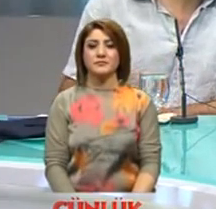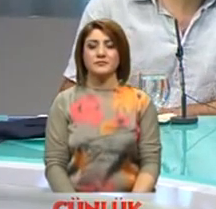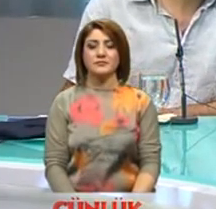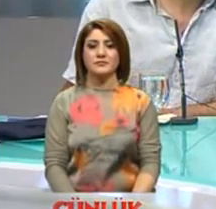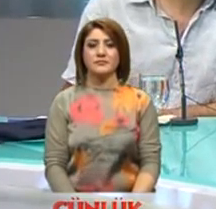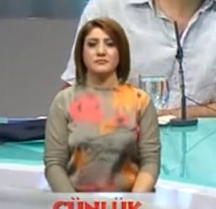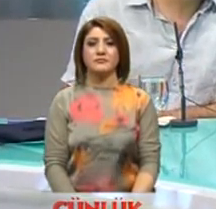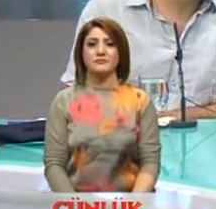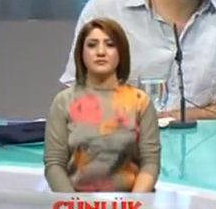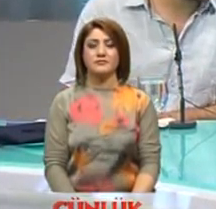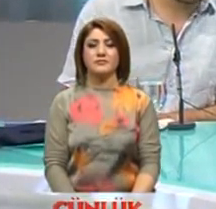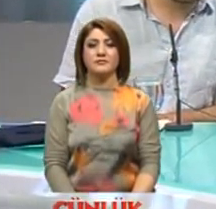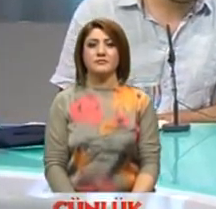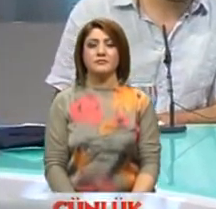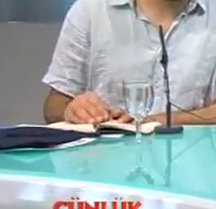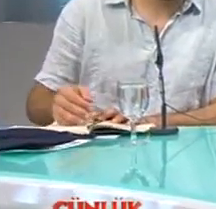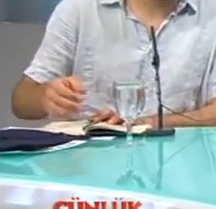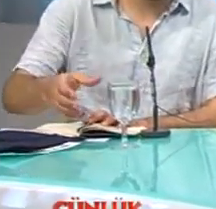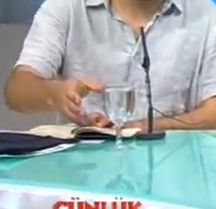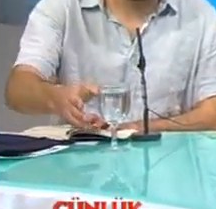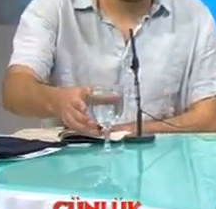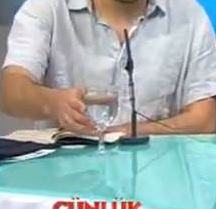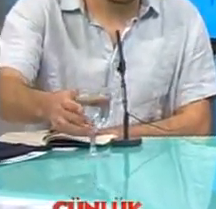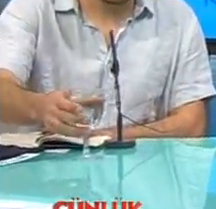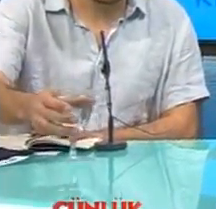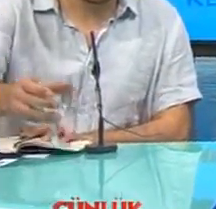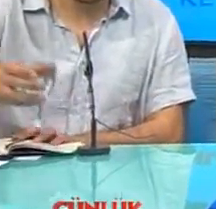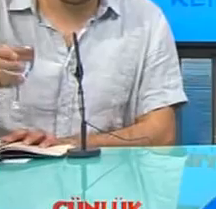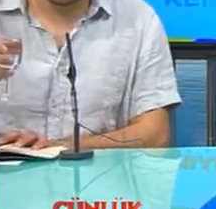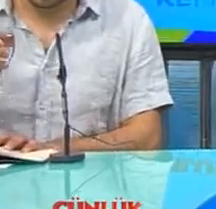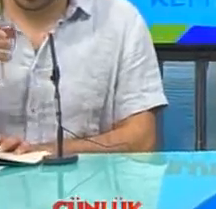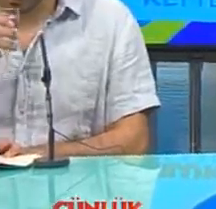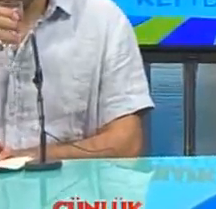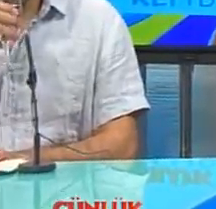Yes. Yes, actually. So in their...